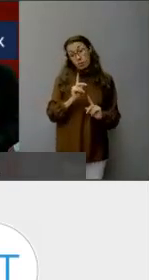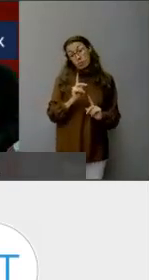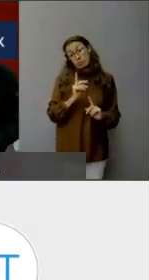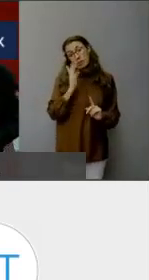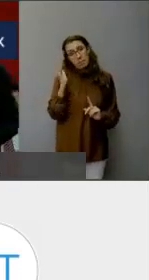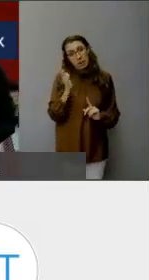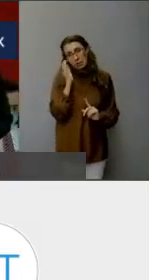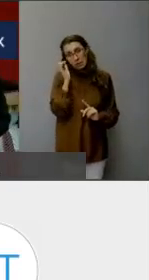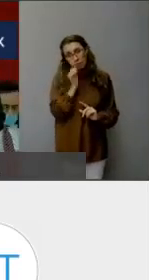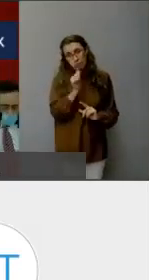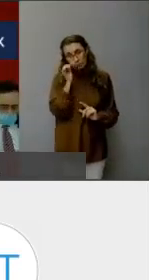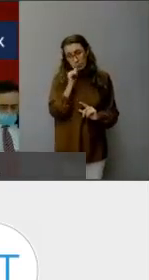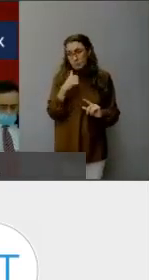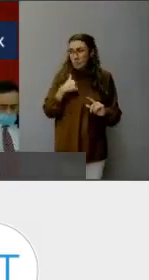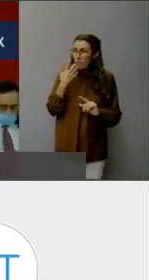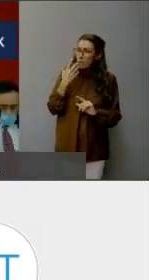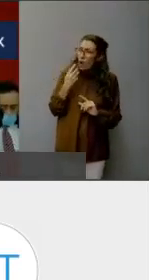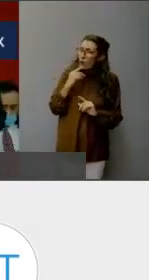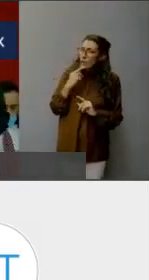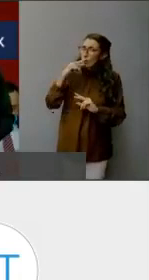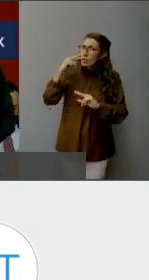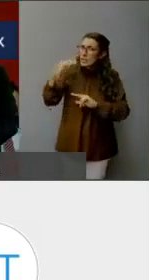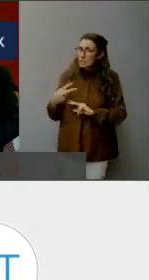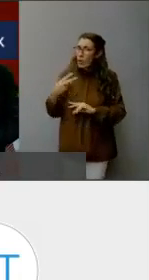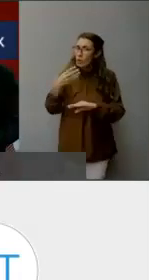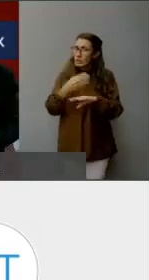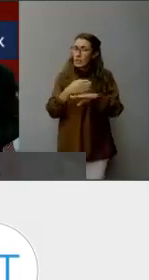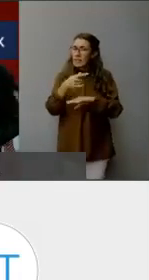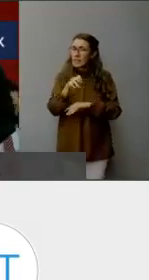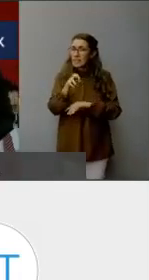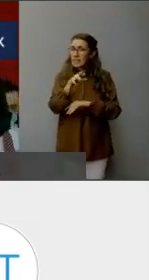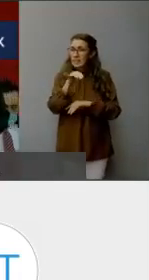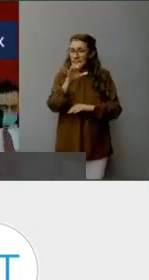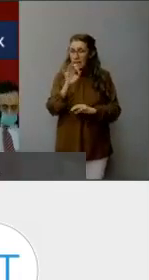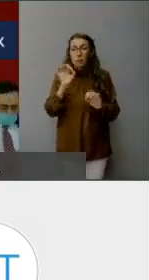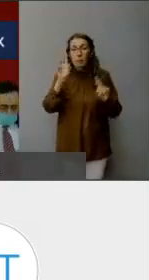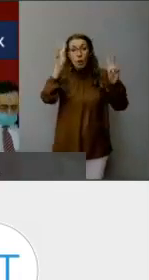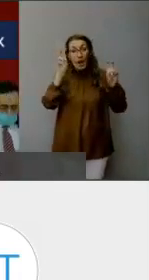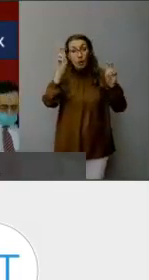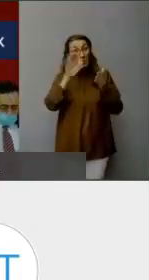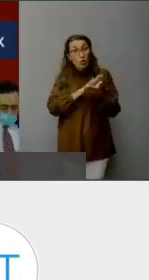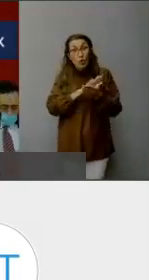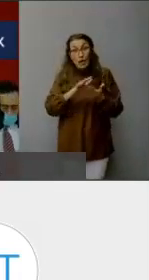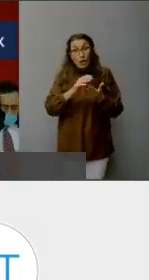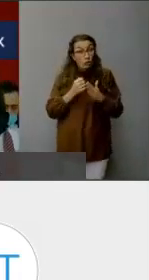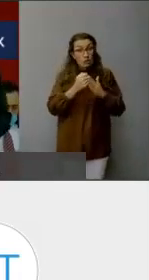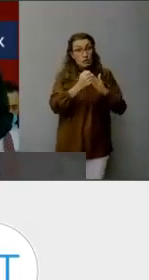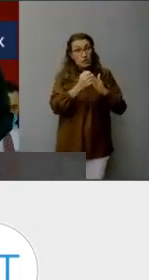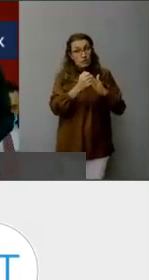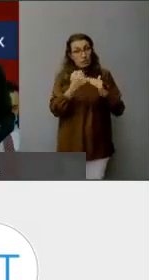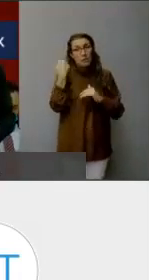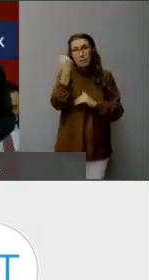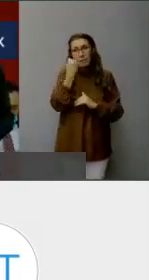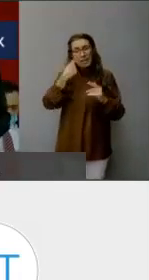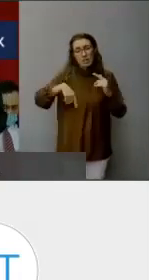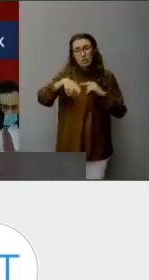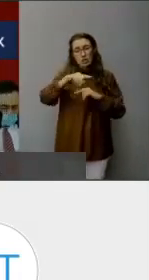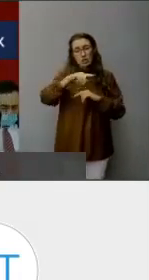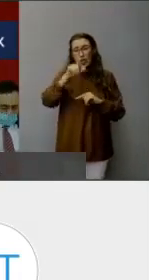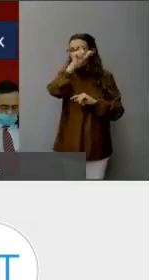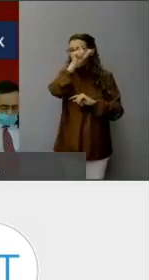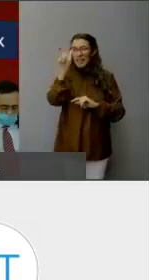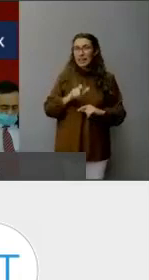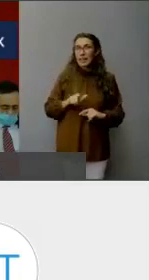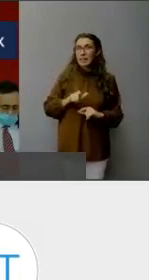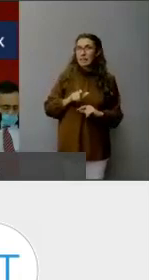aggiungo a consigliere terrile in termini di ecosostenibilità direi che siamo quelli che forse in tutta italia come città